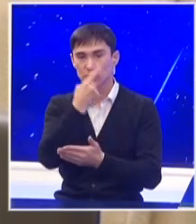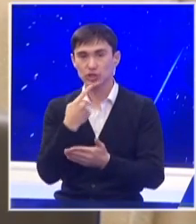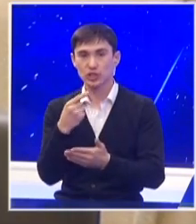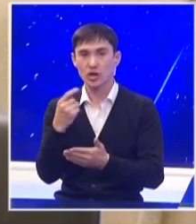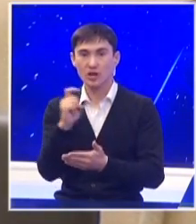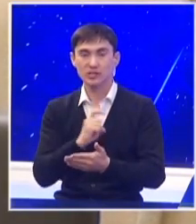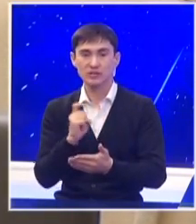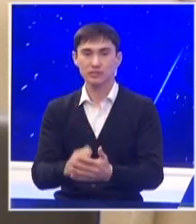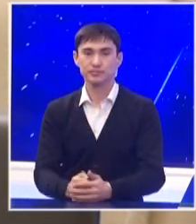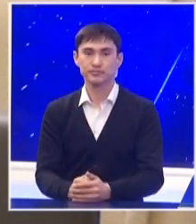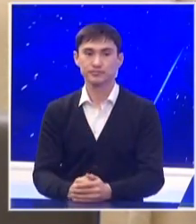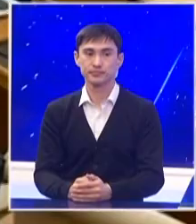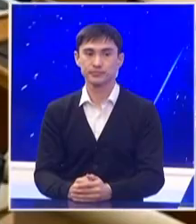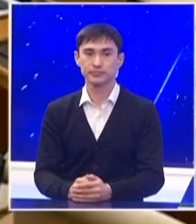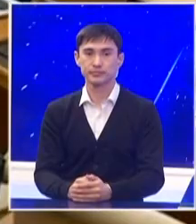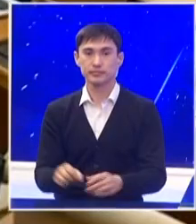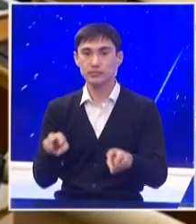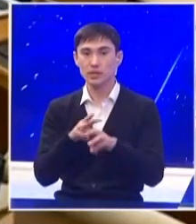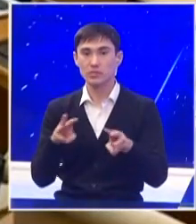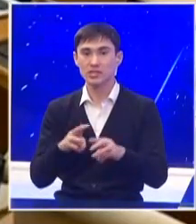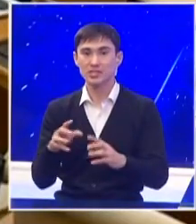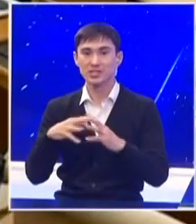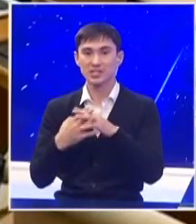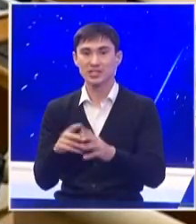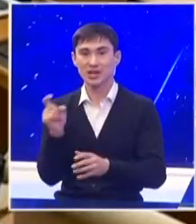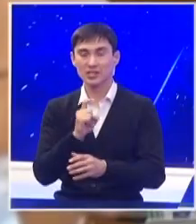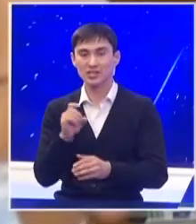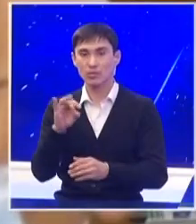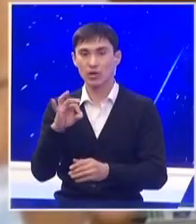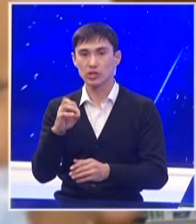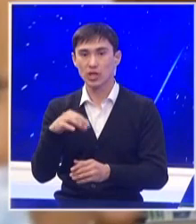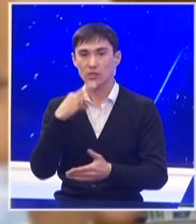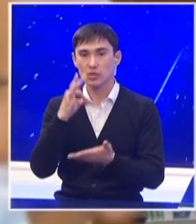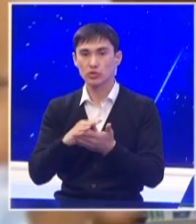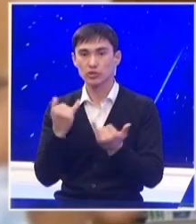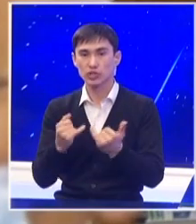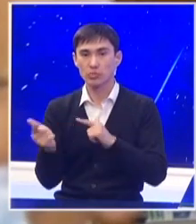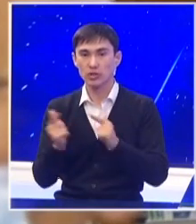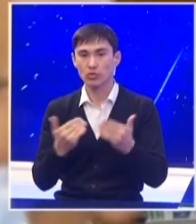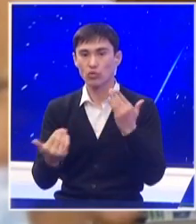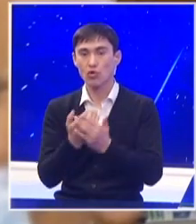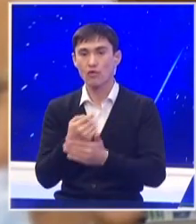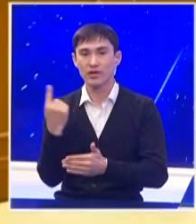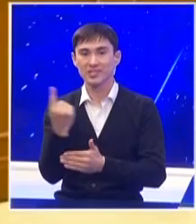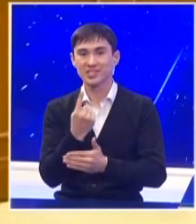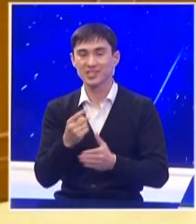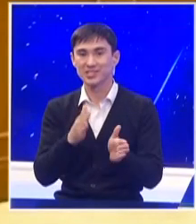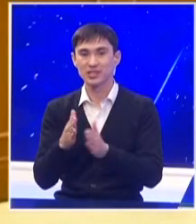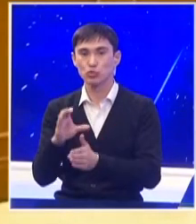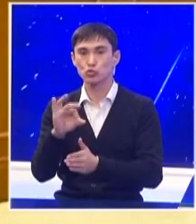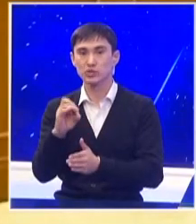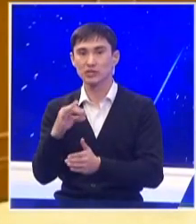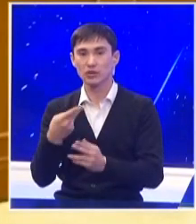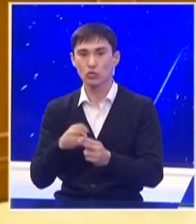подсобные хозяйства? Министр сельского хозяйства Ербол Карашукеев отметил, что сейчас подготовлена новая единая система